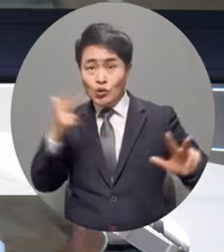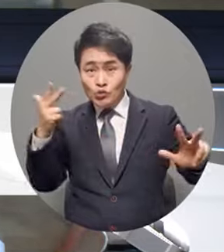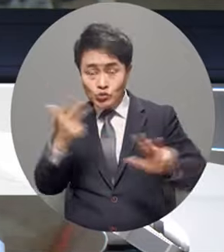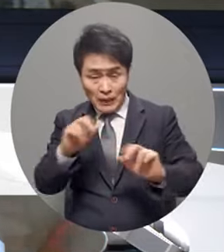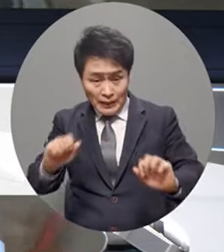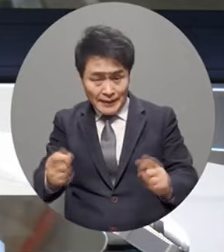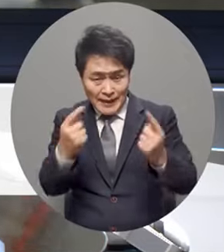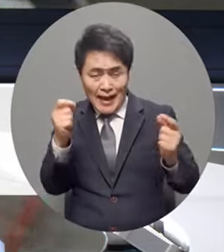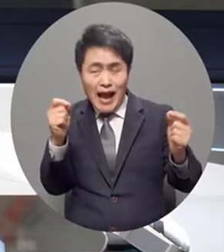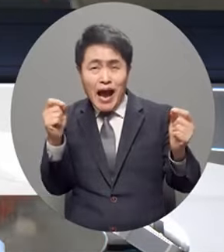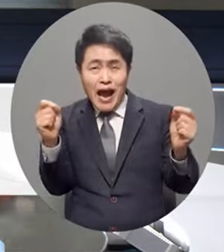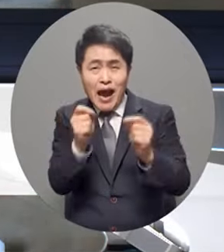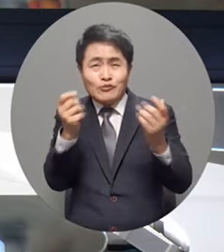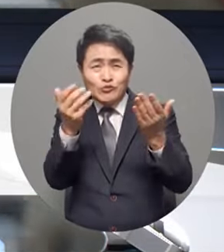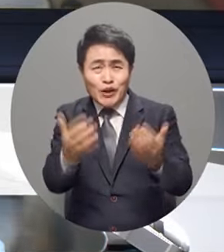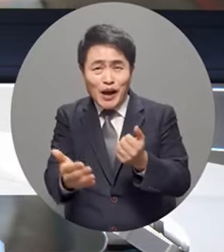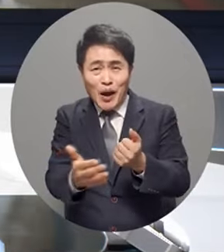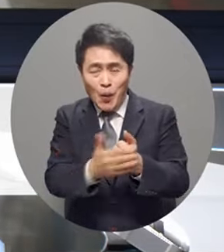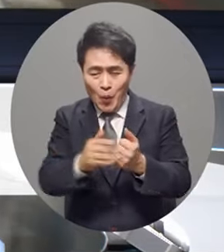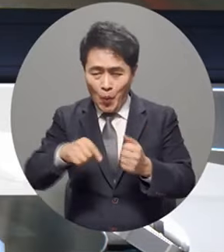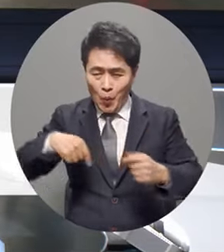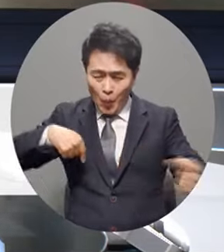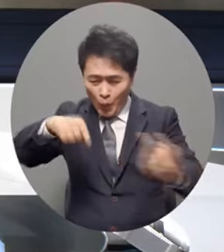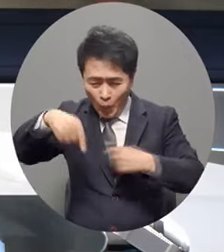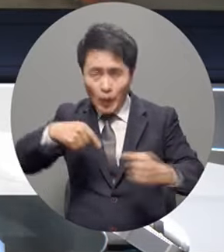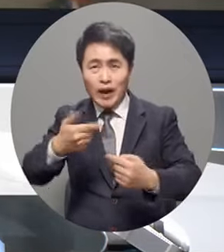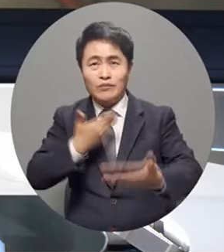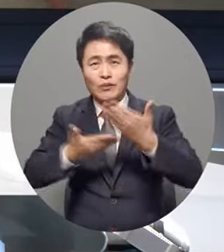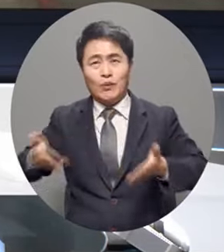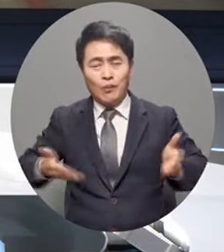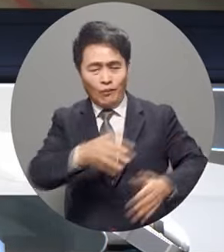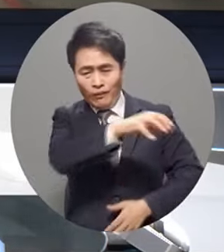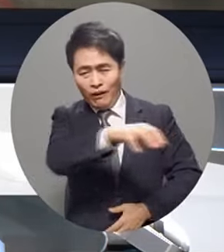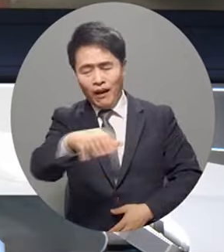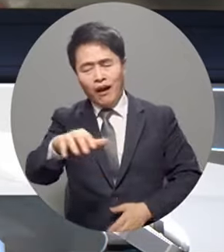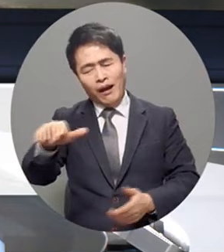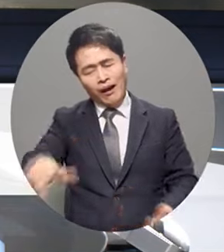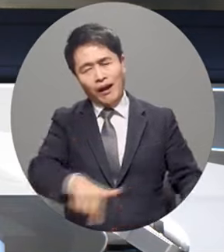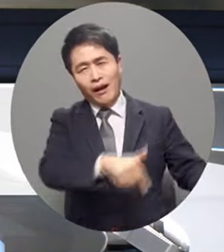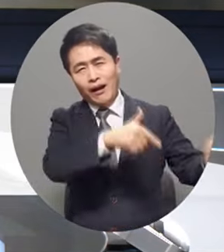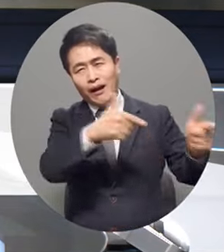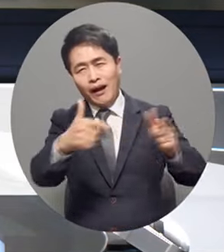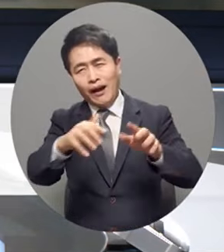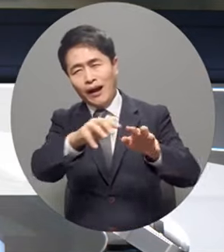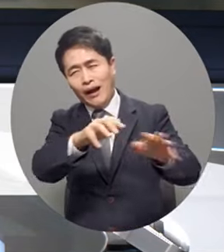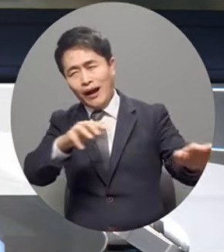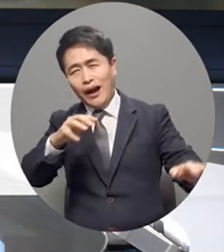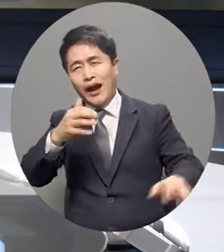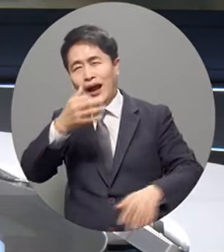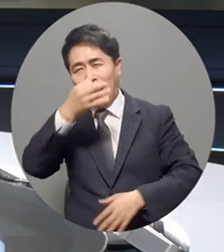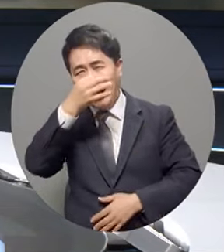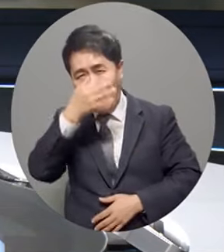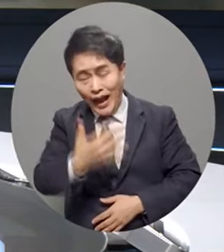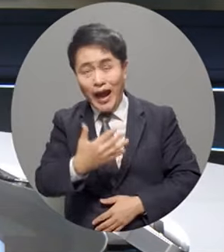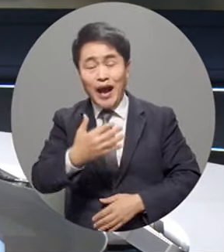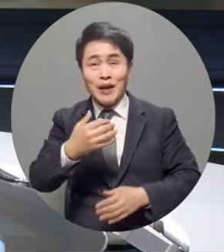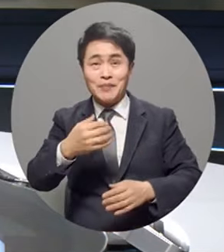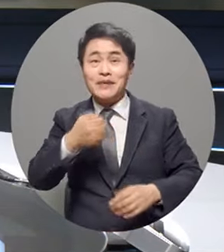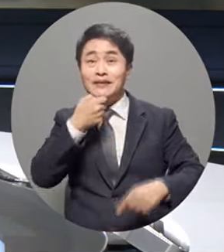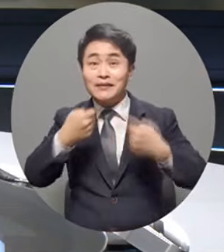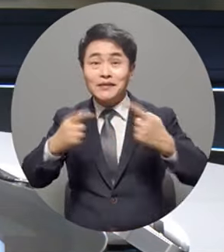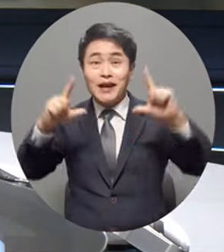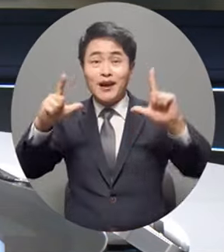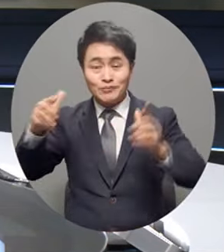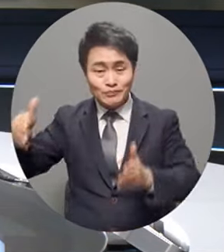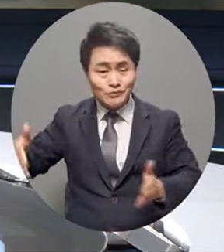겹친 짧은 연휴에 오고 가는 고속도로 곳곳이 하루 종일 참 힘들었는데요. 설날 도로 풍경 문다영 기자가